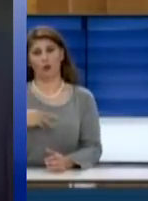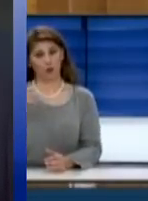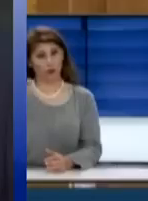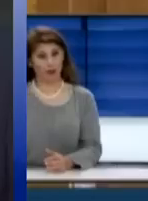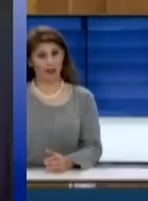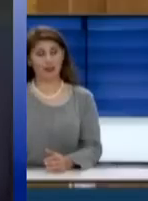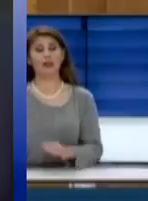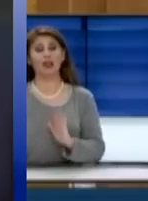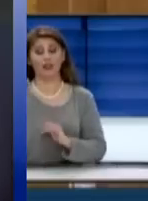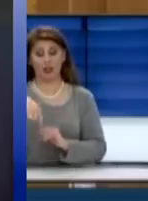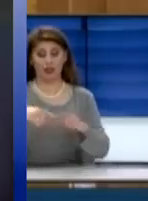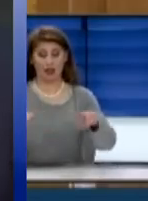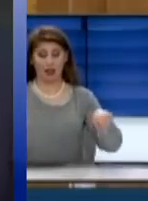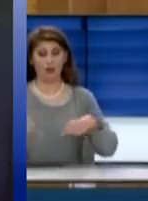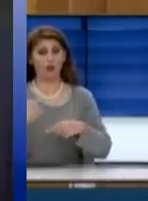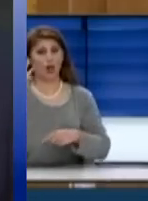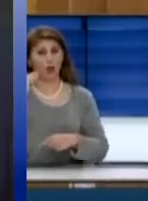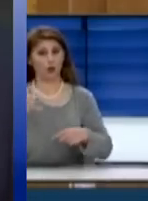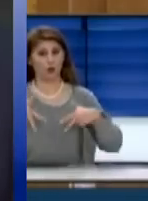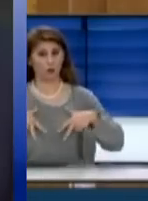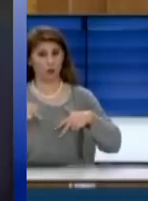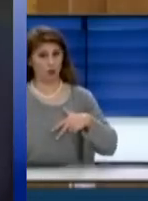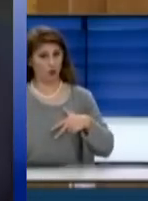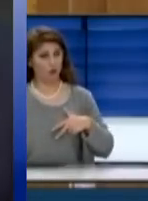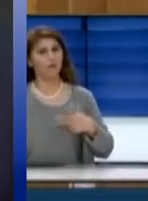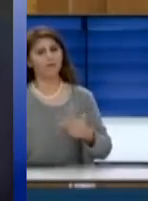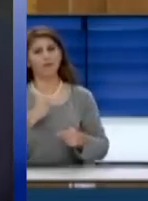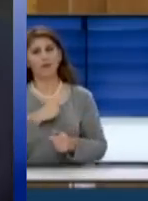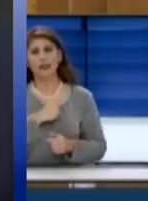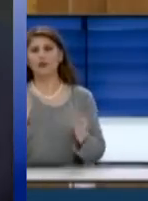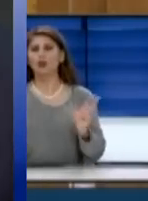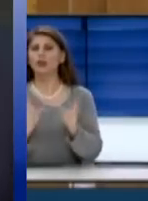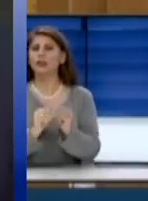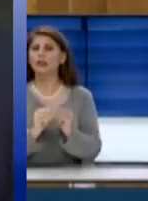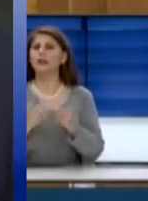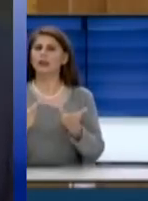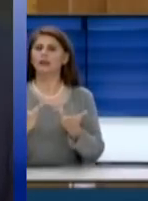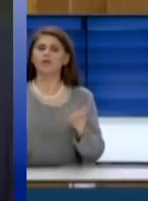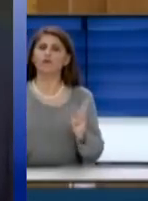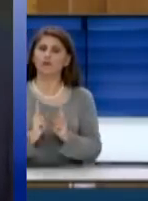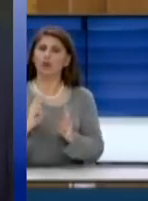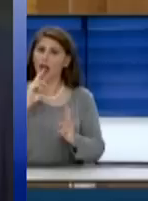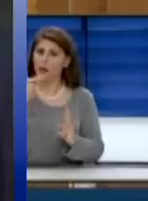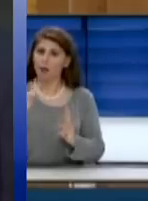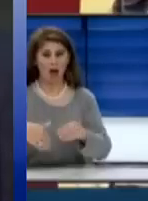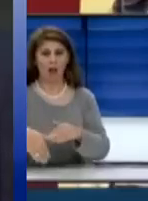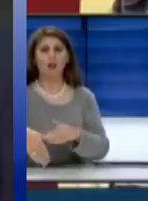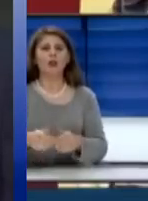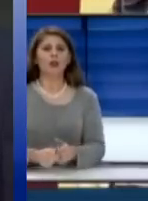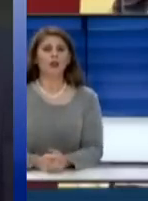νοικοκυριά από σούπερ μάρκετ και από οποιοδήποτε κατάστημα το οποίο πουλάει τρόφιμα. Αυτό